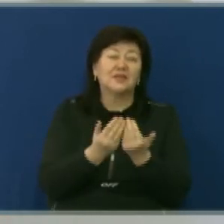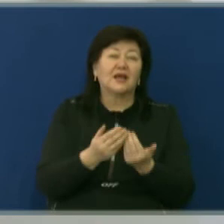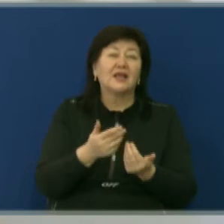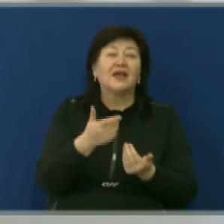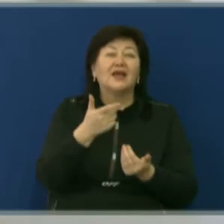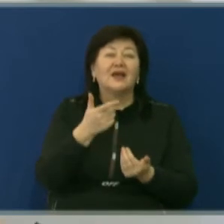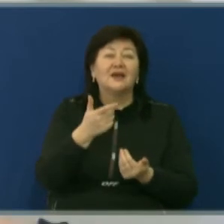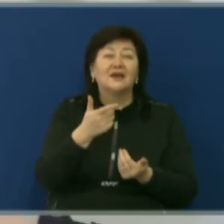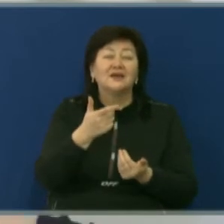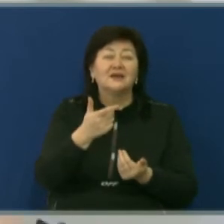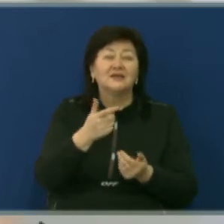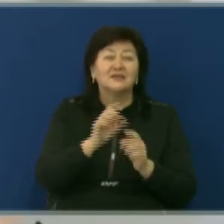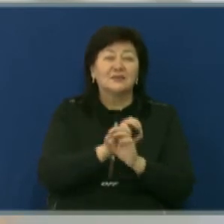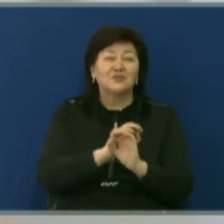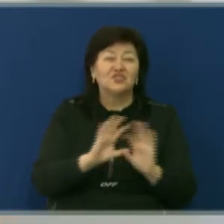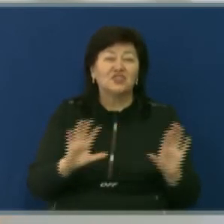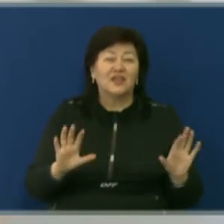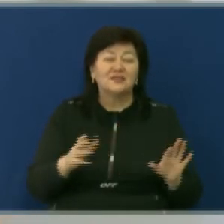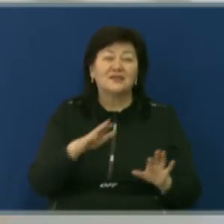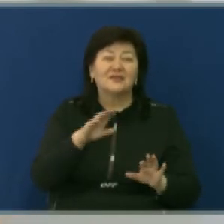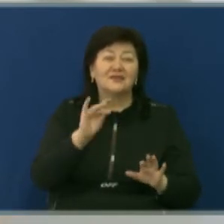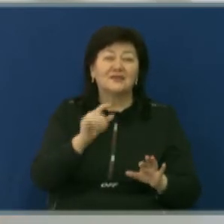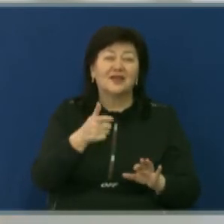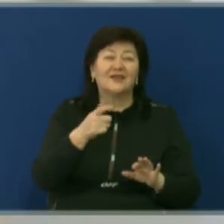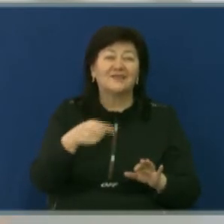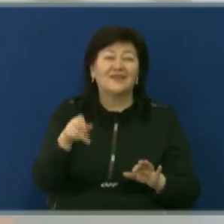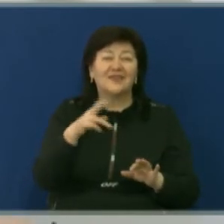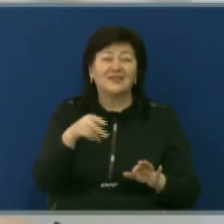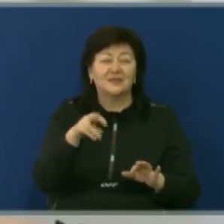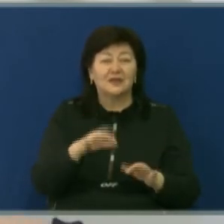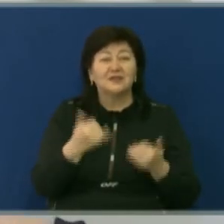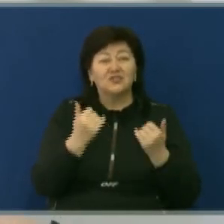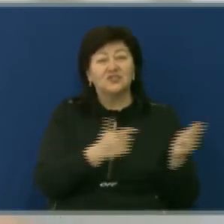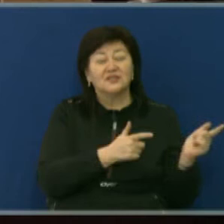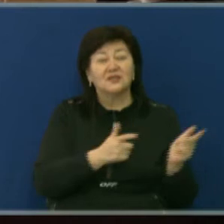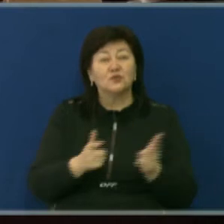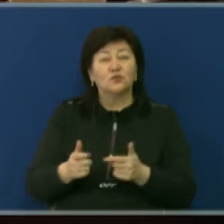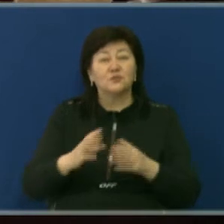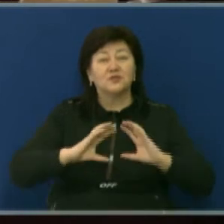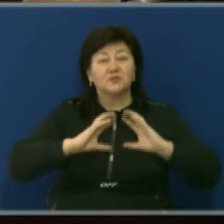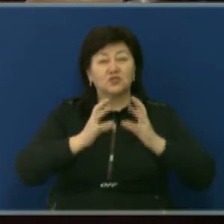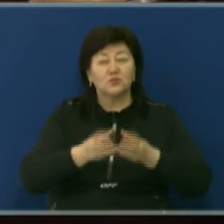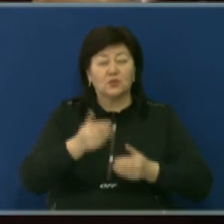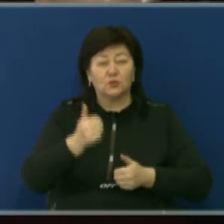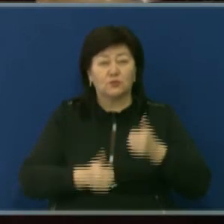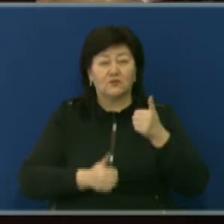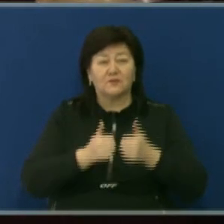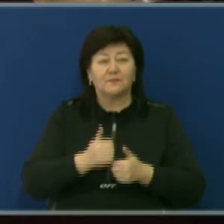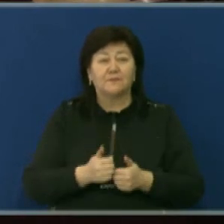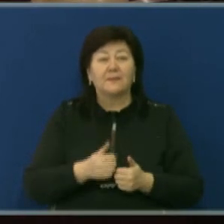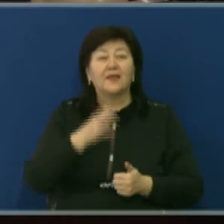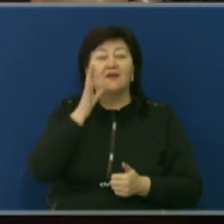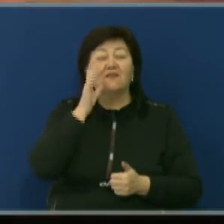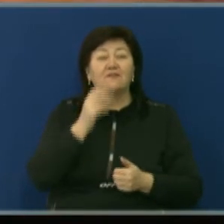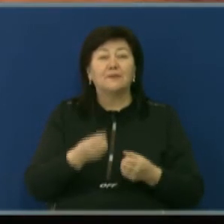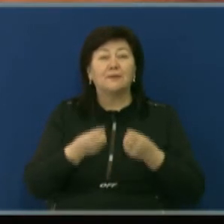«Гажаип. Трагедия Се» мы прошли отбор и сейчас готовимся к этому международному фестивалю. В ходе праздничной программы были